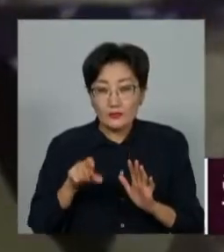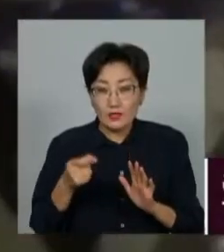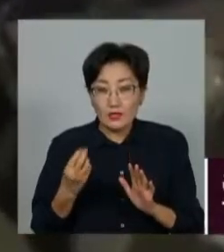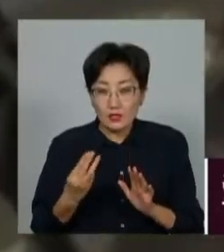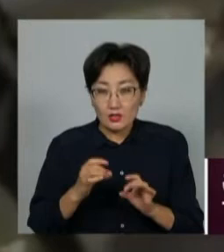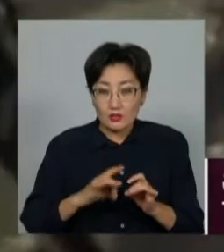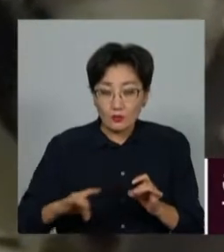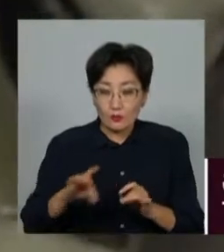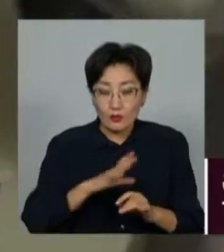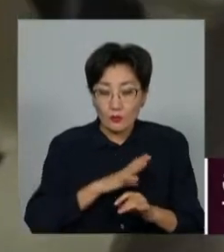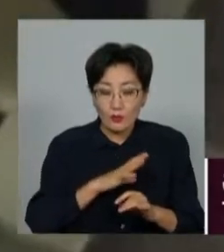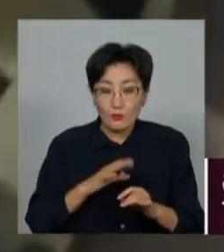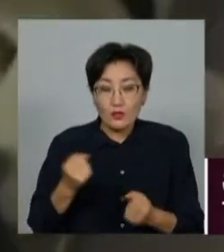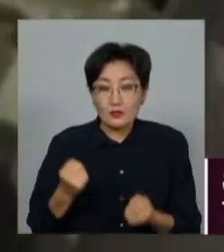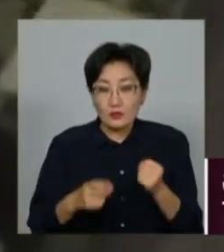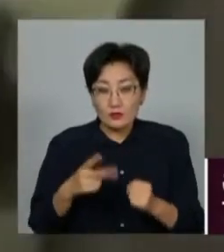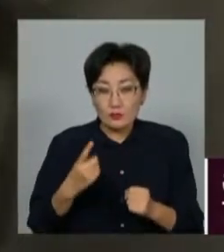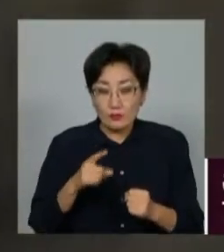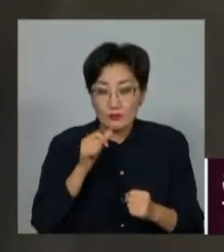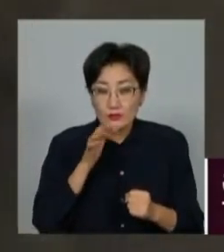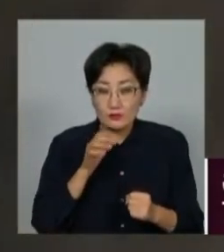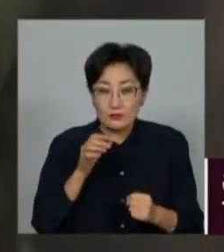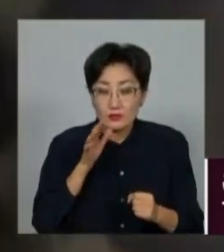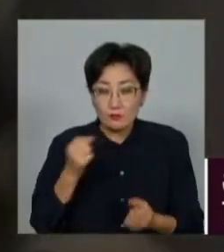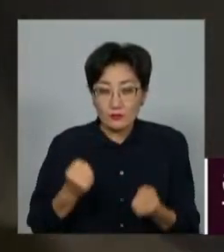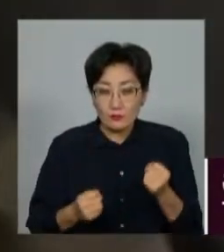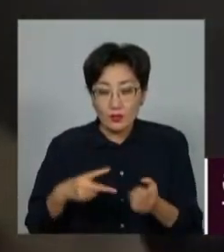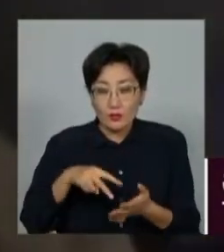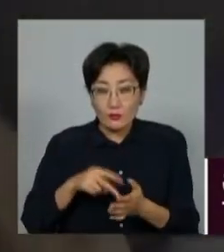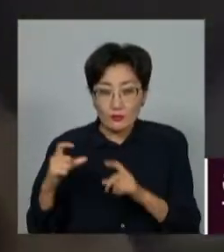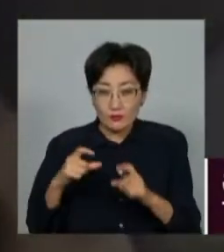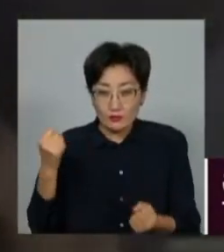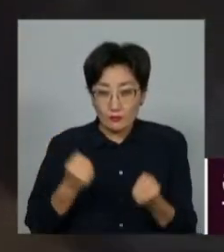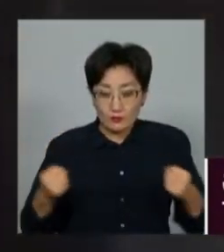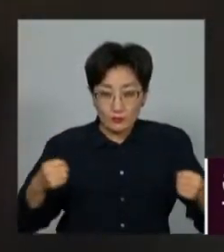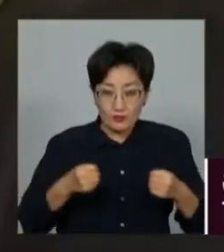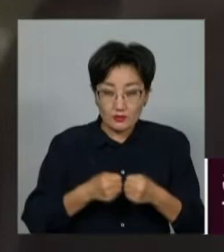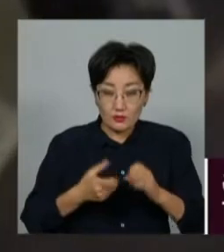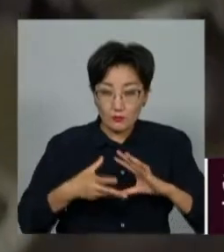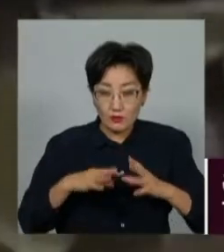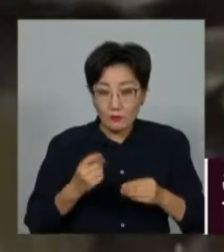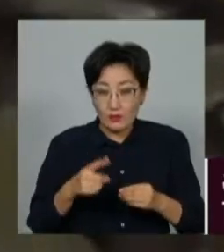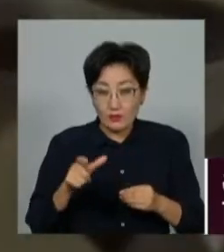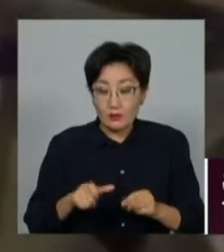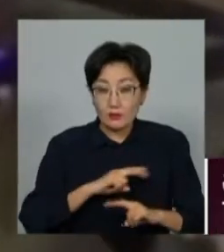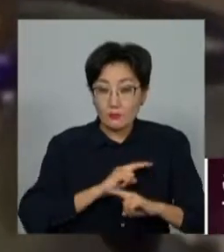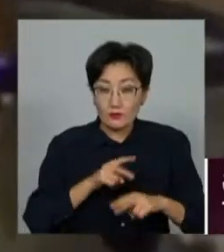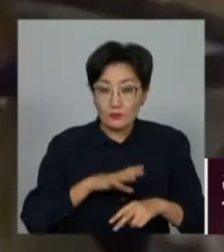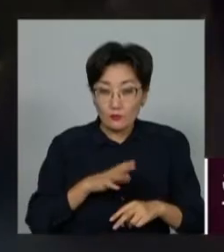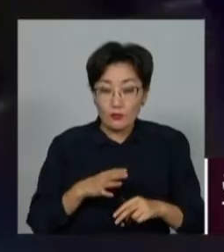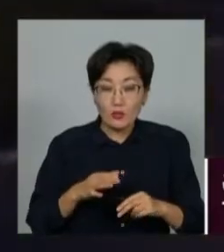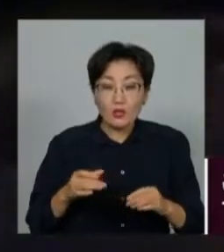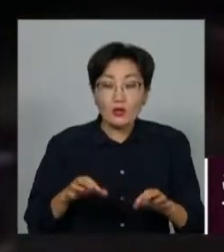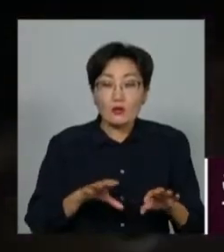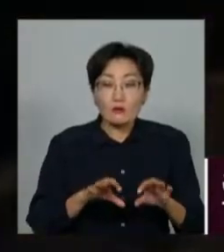болған. Volkswagen автокөлігінің 21 жастағы жүргізушісі жол жегінде тұрған жүк көлігімен соқтығысып, нәтижесінде бір адам қайтыс болды. Ал